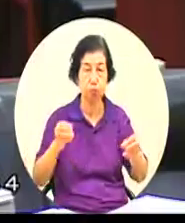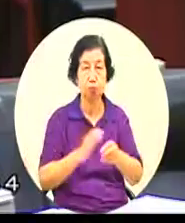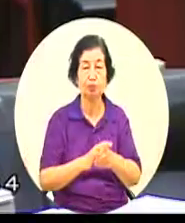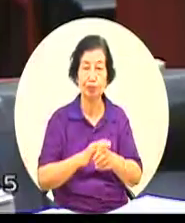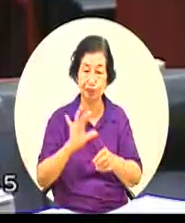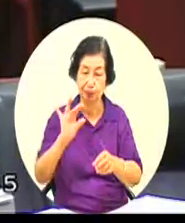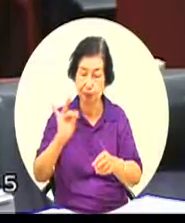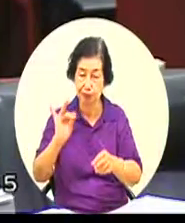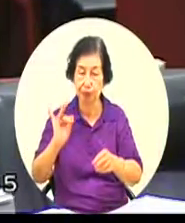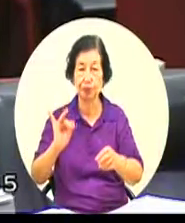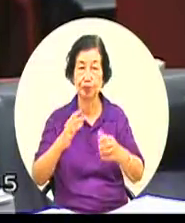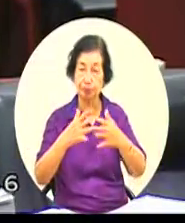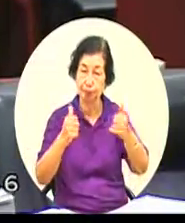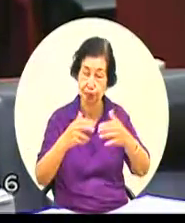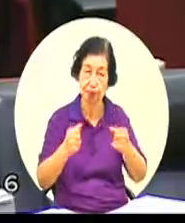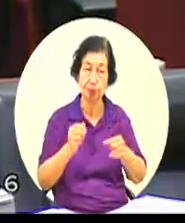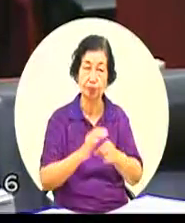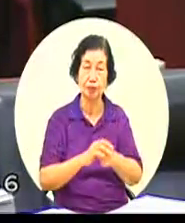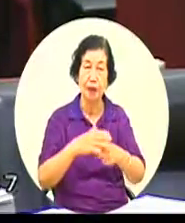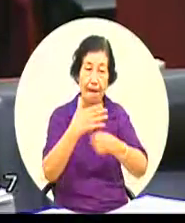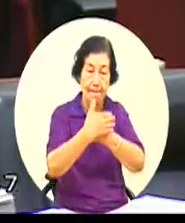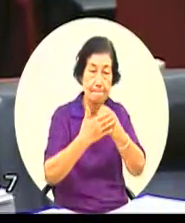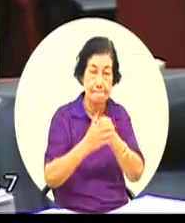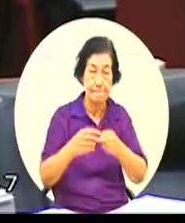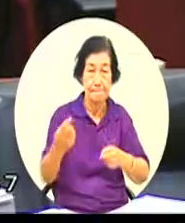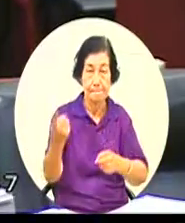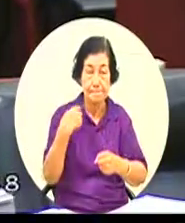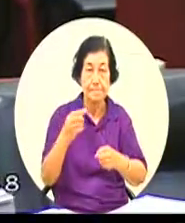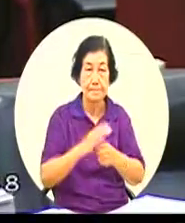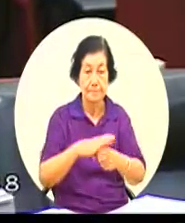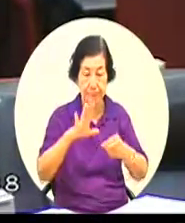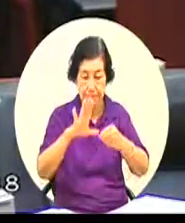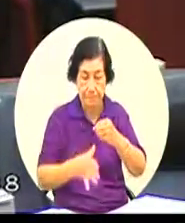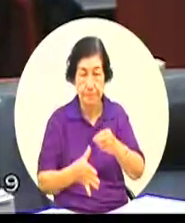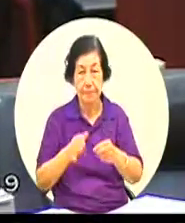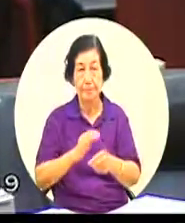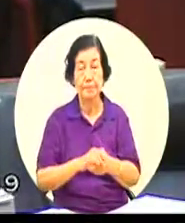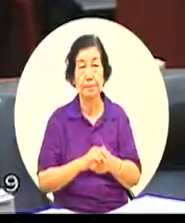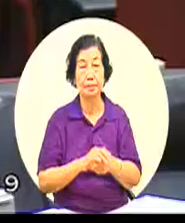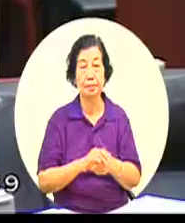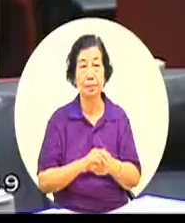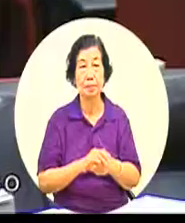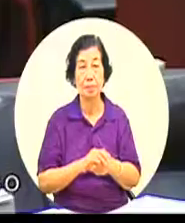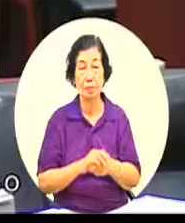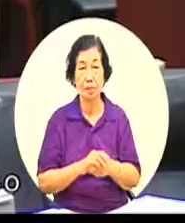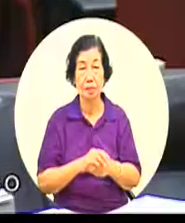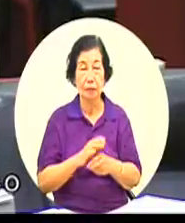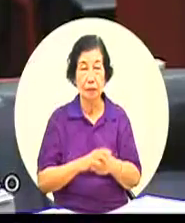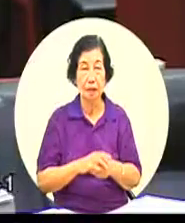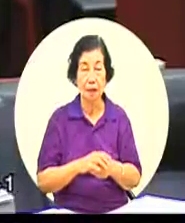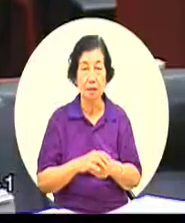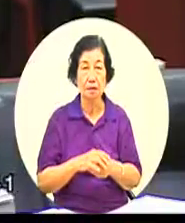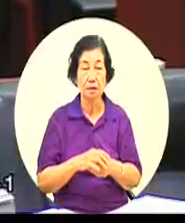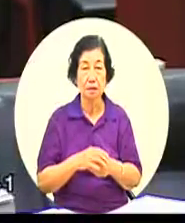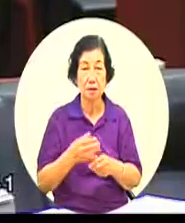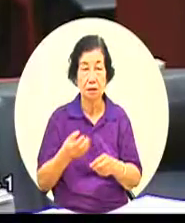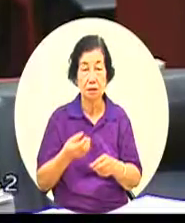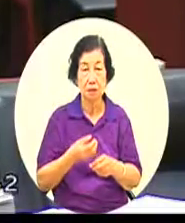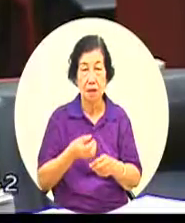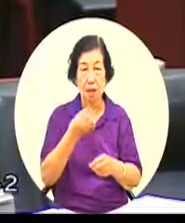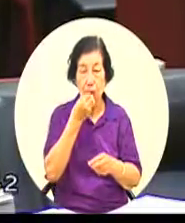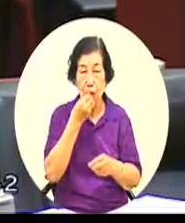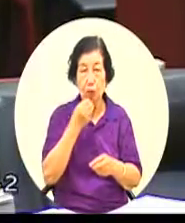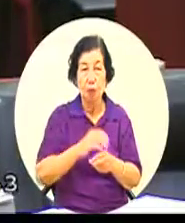小还是宝来国中，公斤呢？我常在想啦，食衣住行拢给